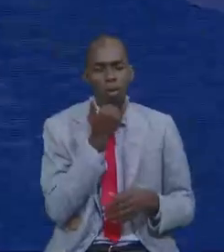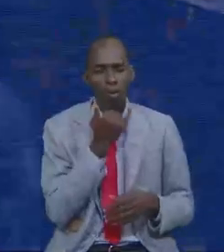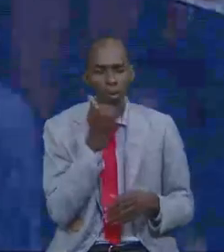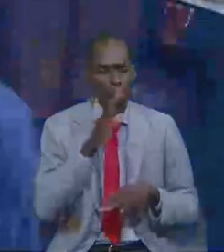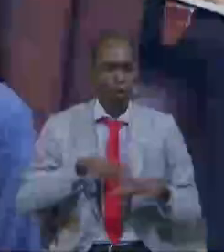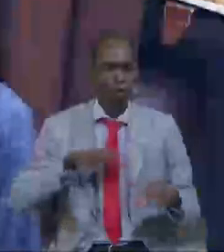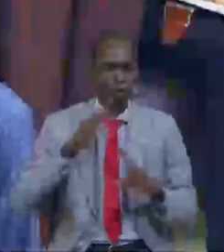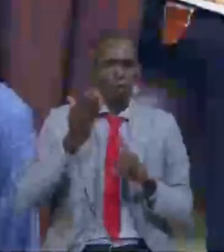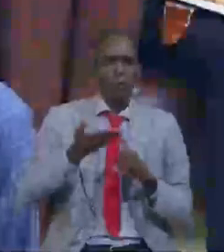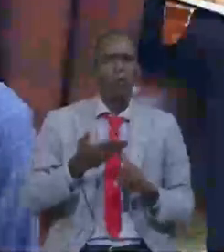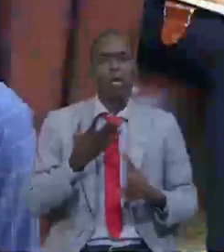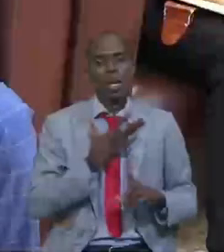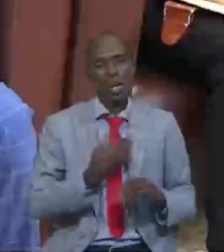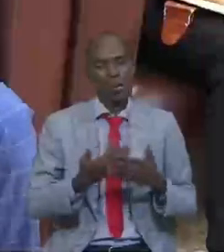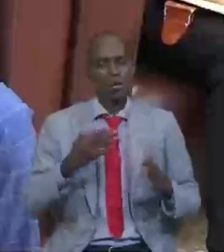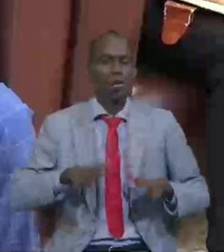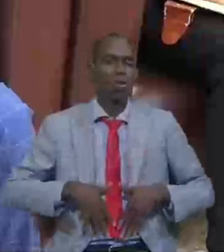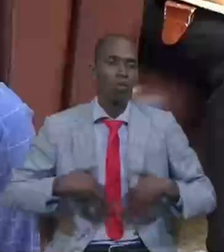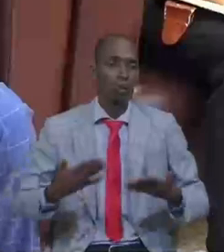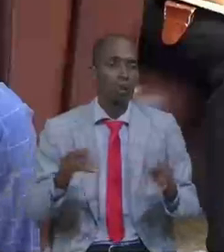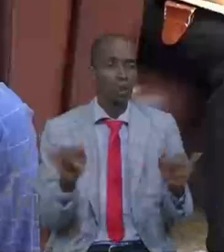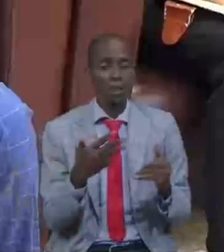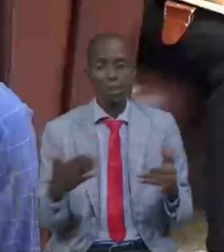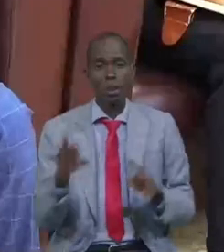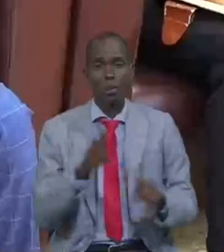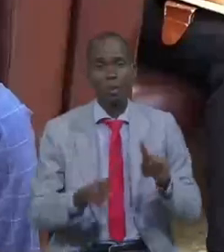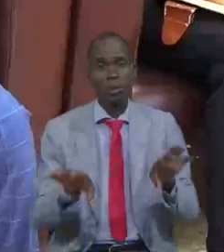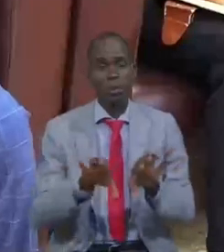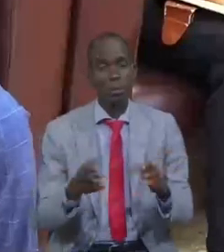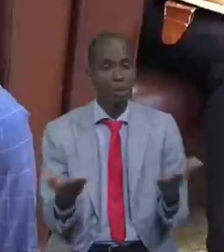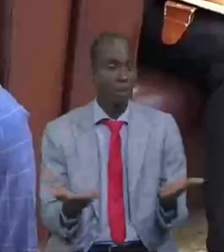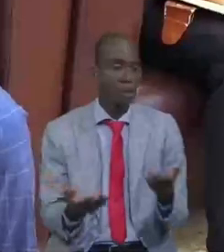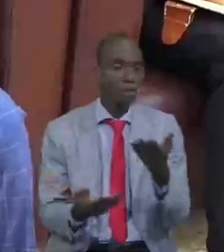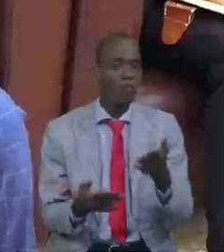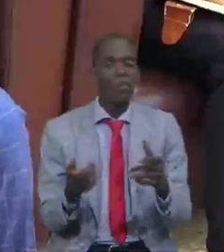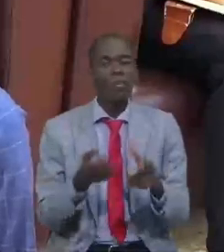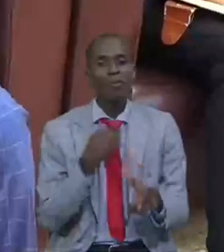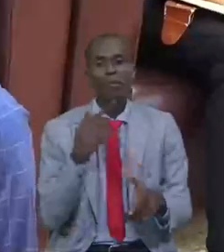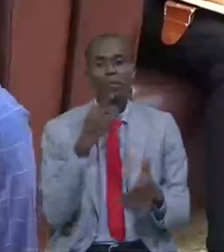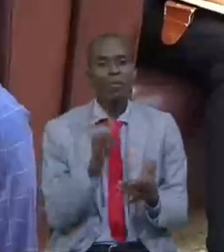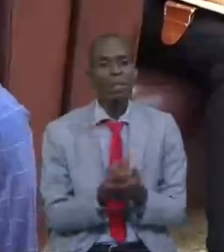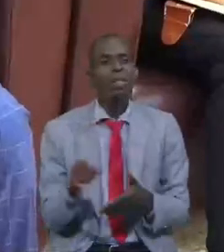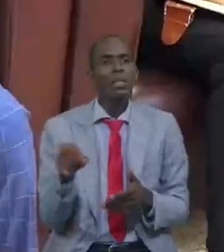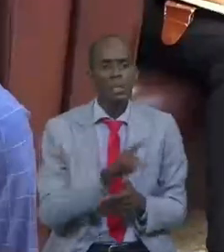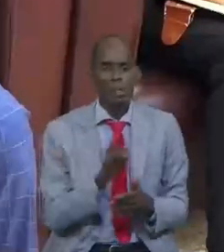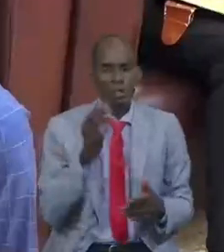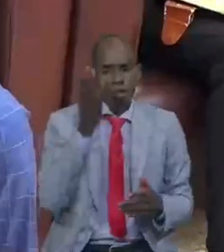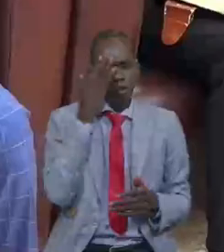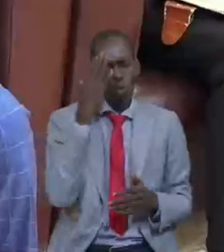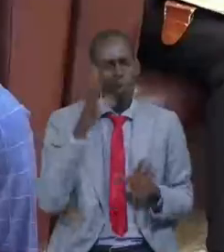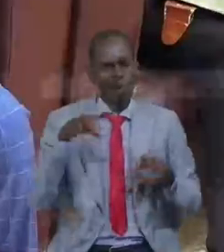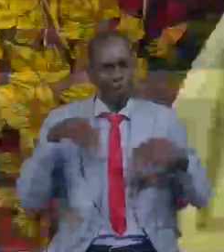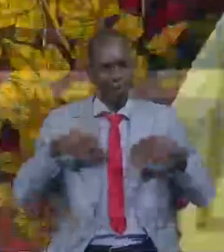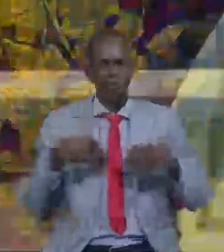Moïse et dit, nous avons péché. Ils n'ont pas dit, tel